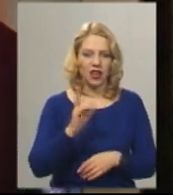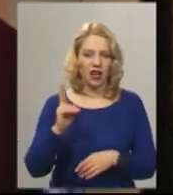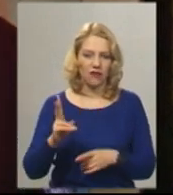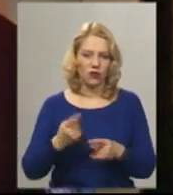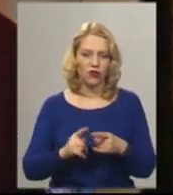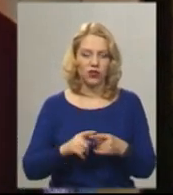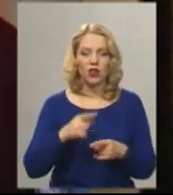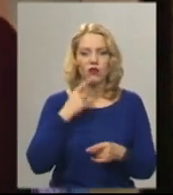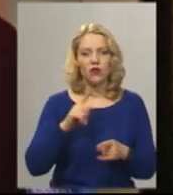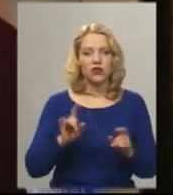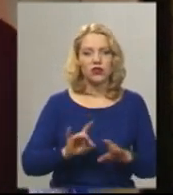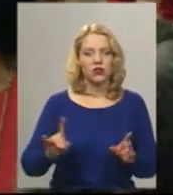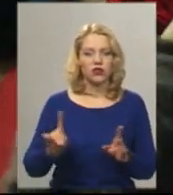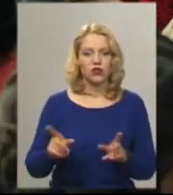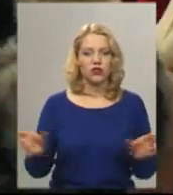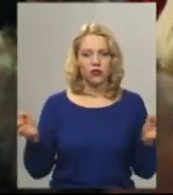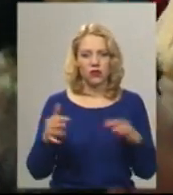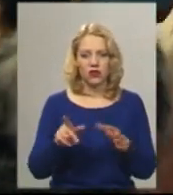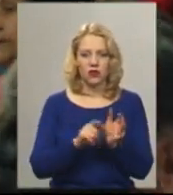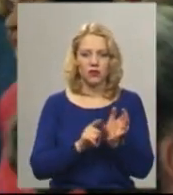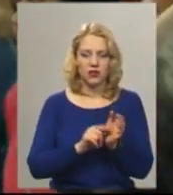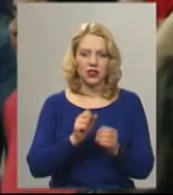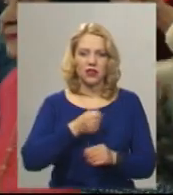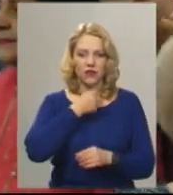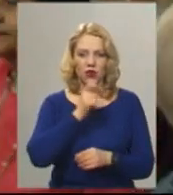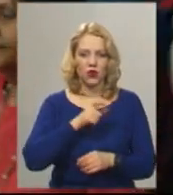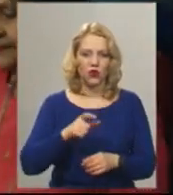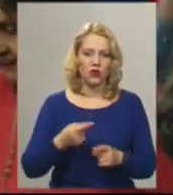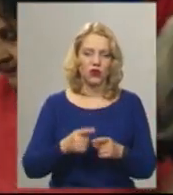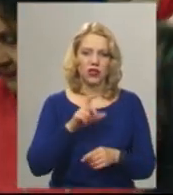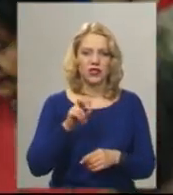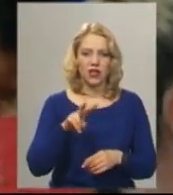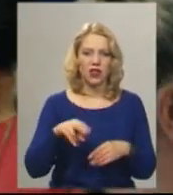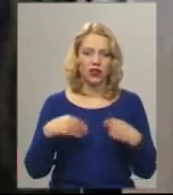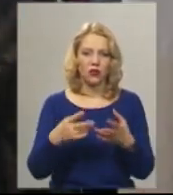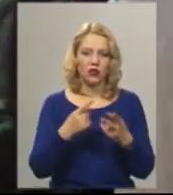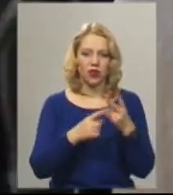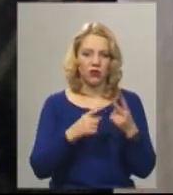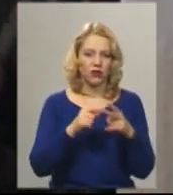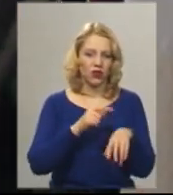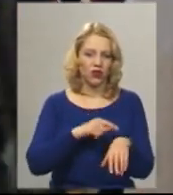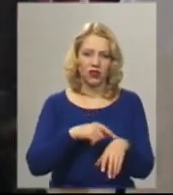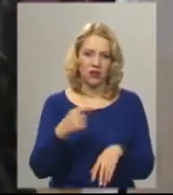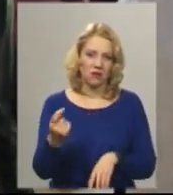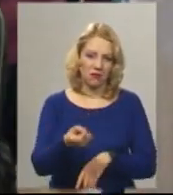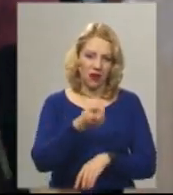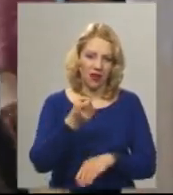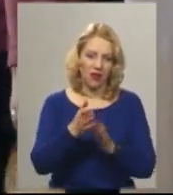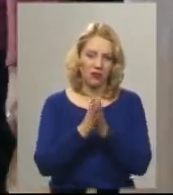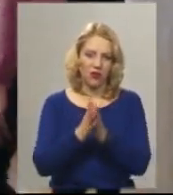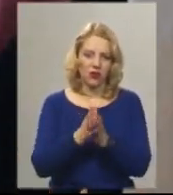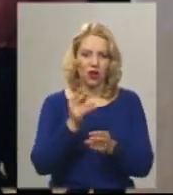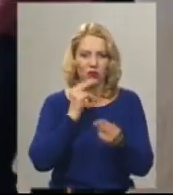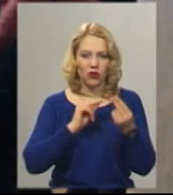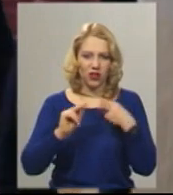культурно-мистецького центру «Ветеран» збираються пенсіонери та літні люди. Зал надають на півтори години. Та цього замало, переконаний чоловік. Просять про краще